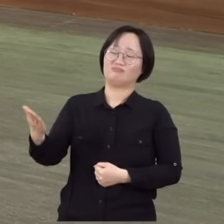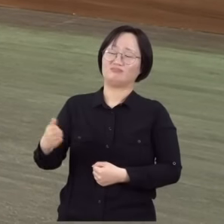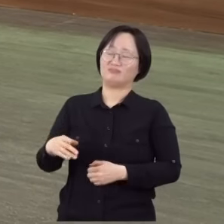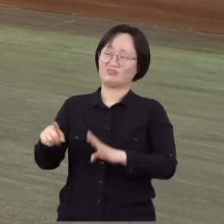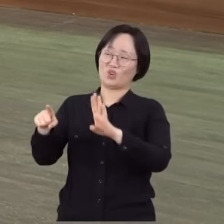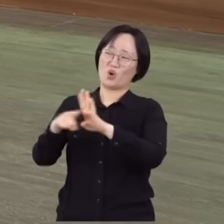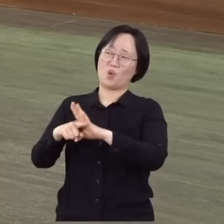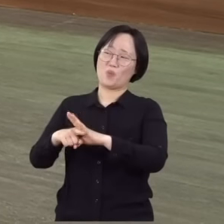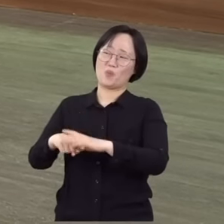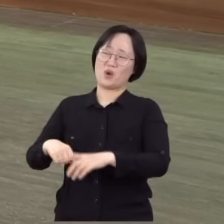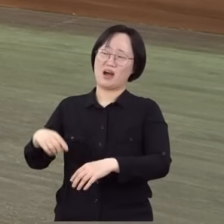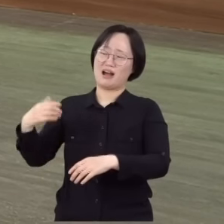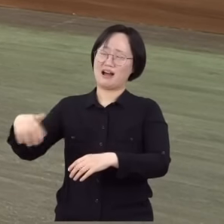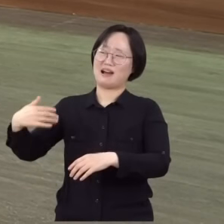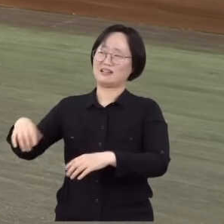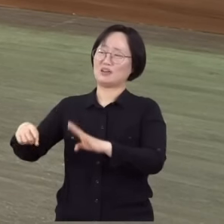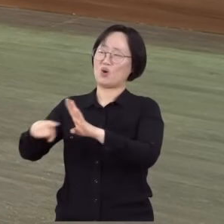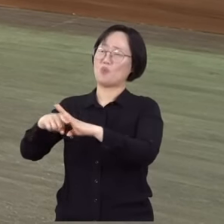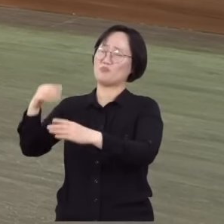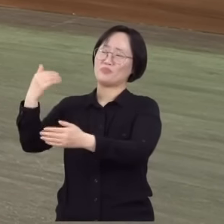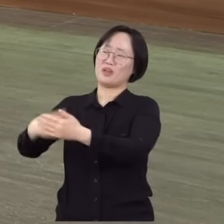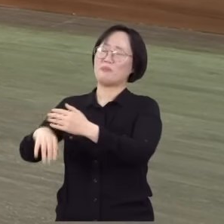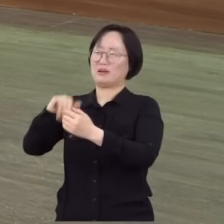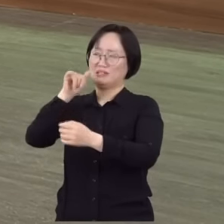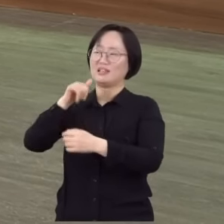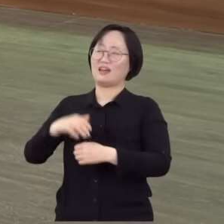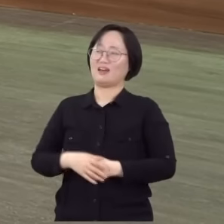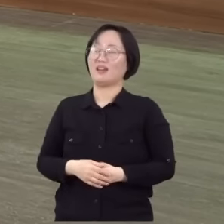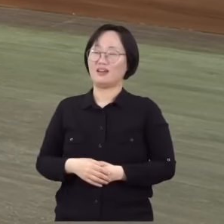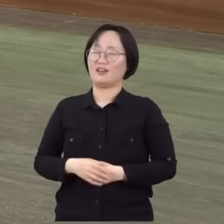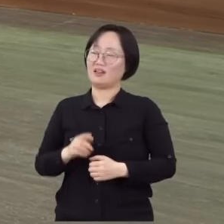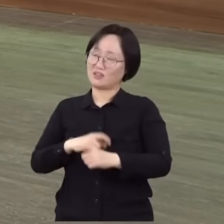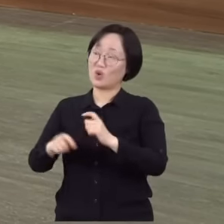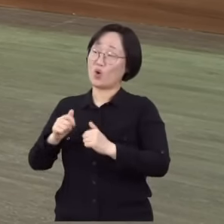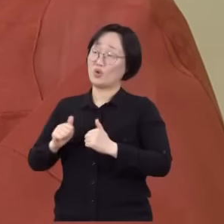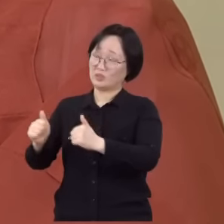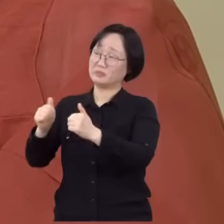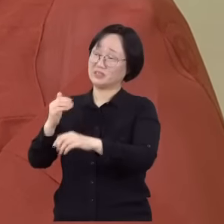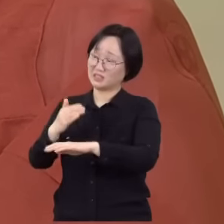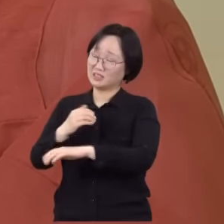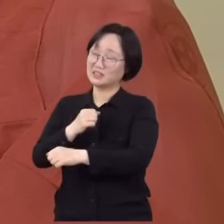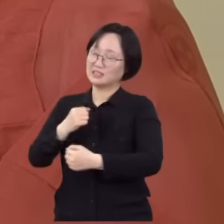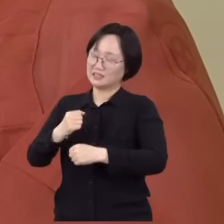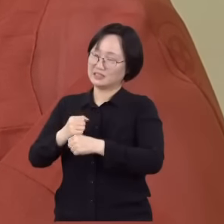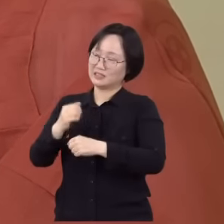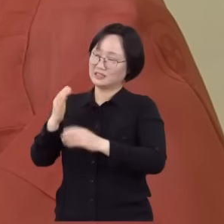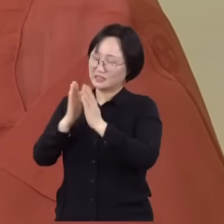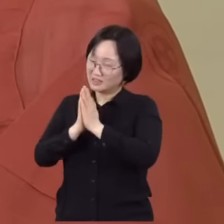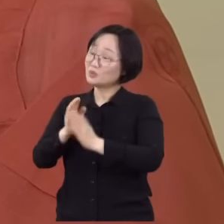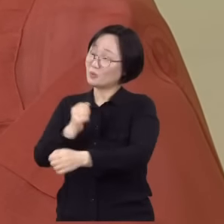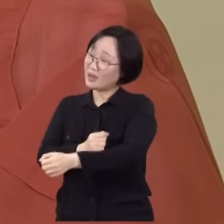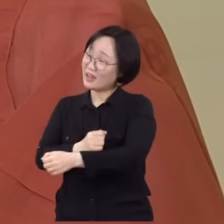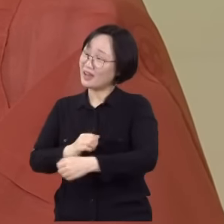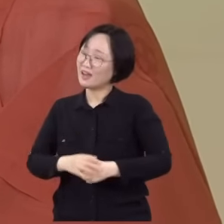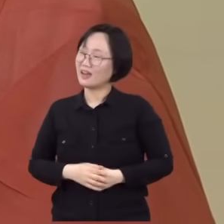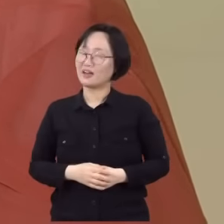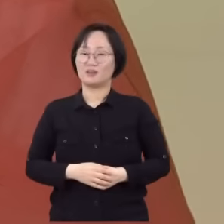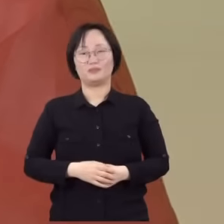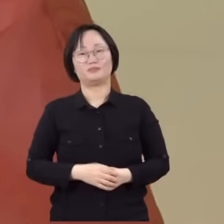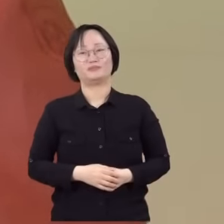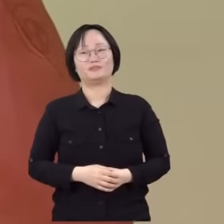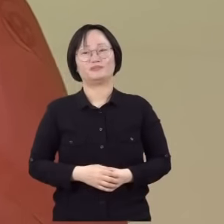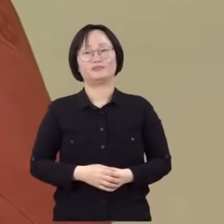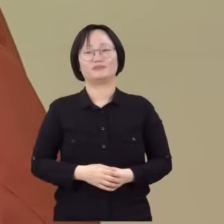열심히 기도하라는 뜻입니다고 말씀드렸던 적이 있습니다 그래서 대소변을 시원하게 산다거나